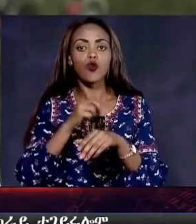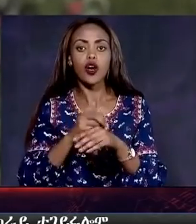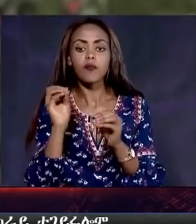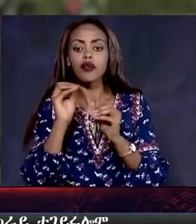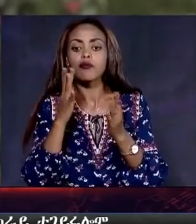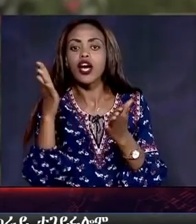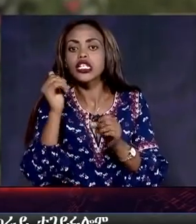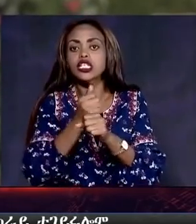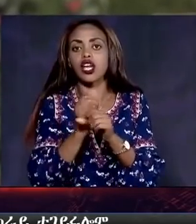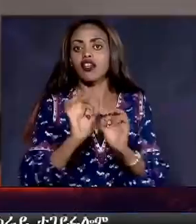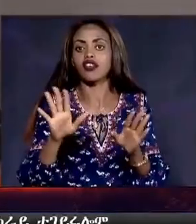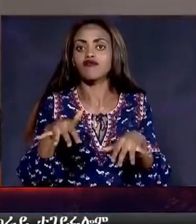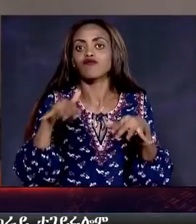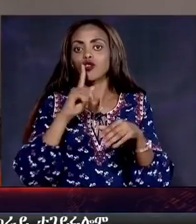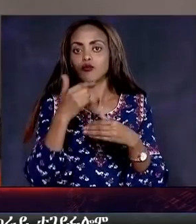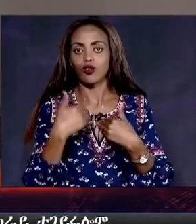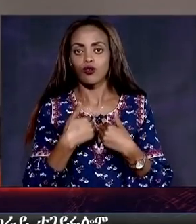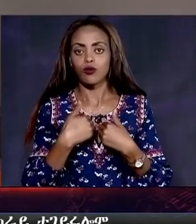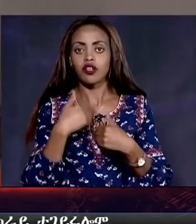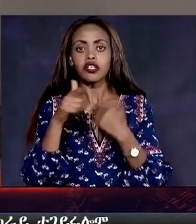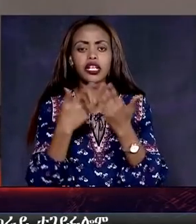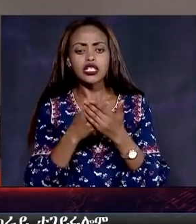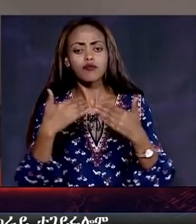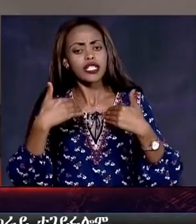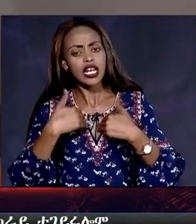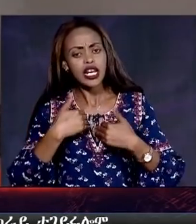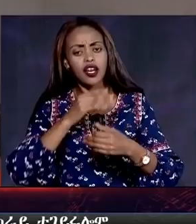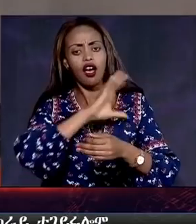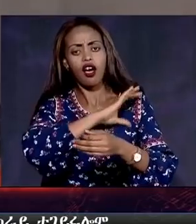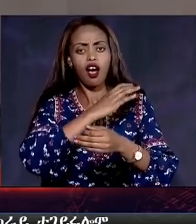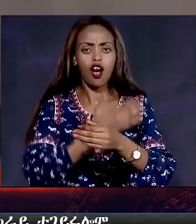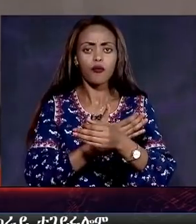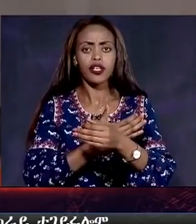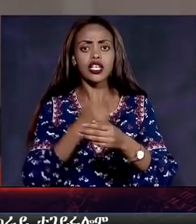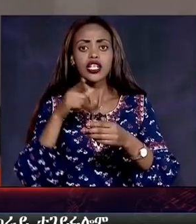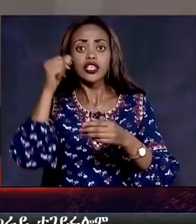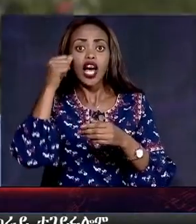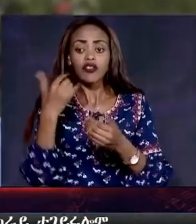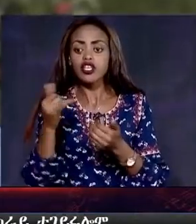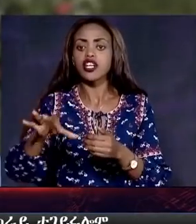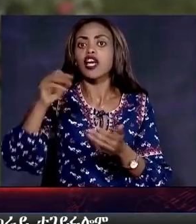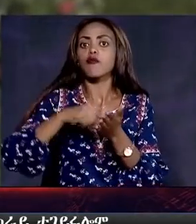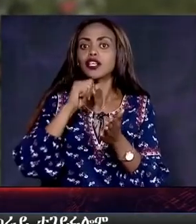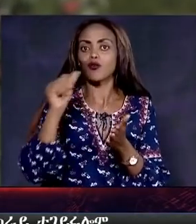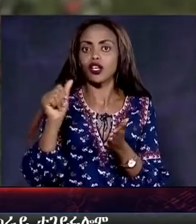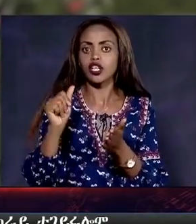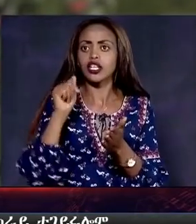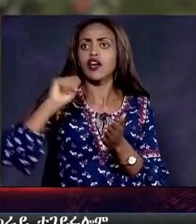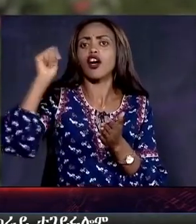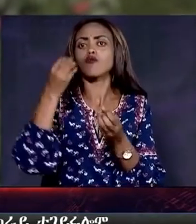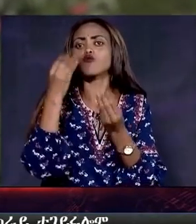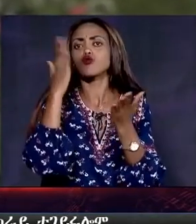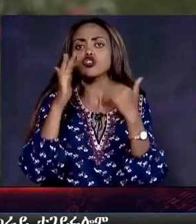ዓይነት ስራሕቲ ይሰርሑን ዘለዉ ስለዚ ብዘለኒ ዓቕሚ እቲ ሓፍተ እዚ ሕዚ ረኺባ ኣይኮነትን ናይ ባዕላ ብዙሕ ሽግር ኣለዋ